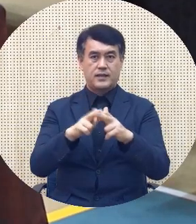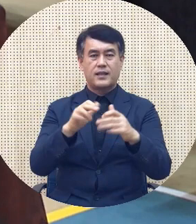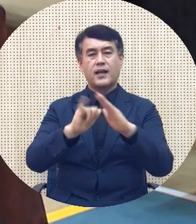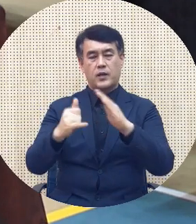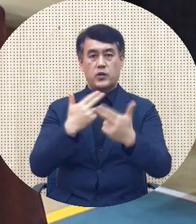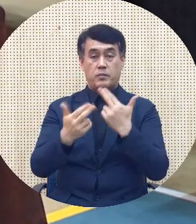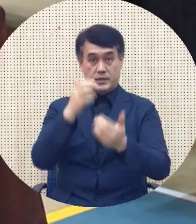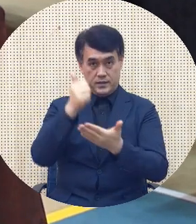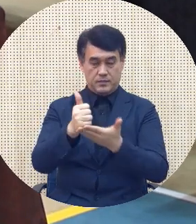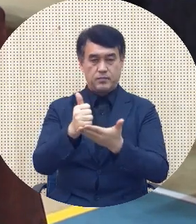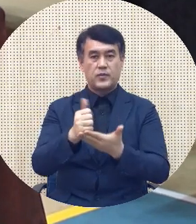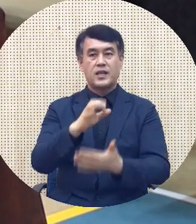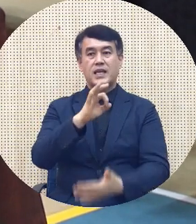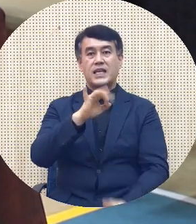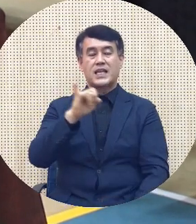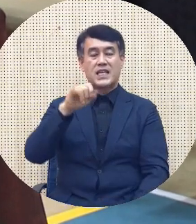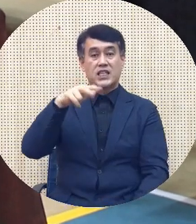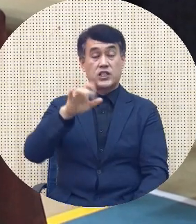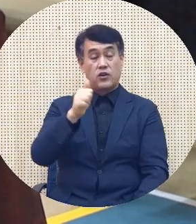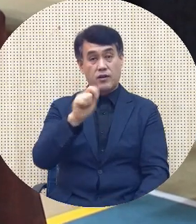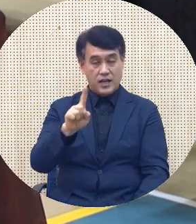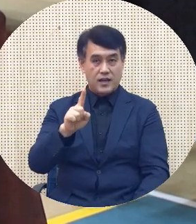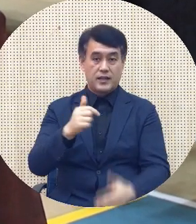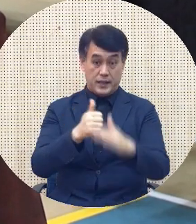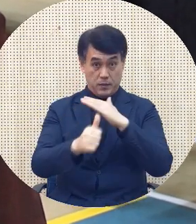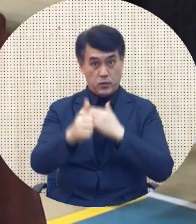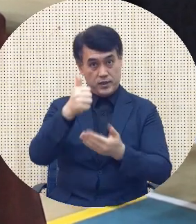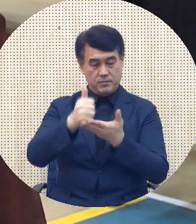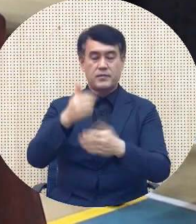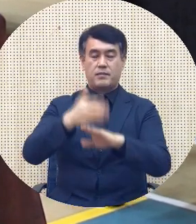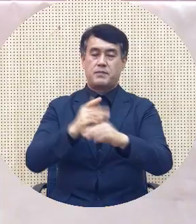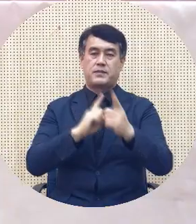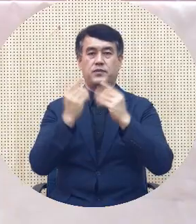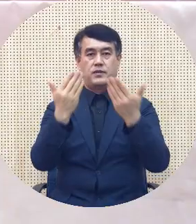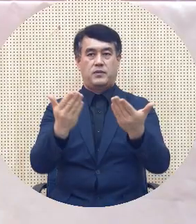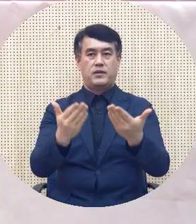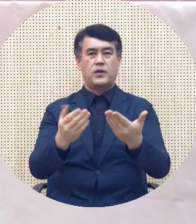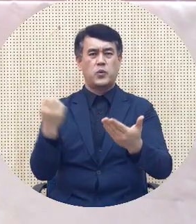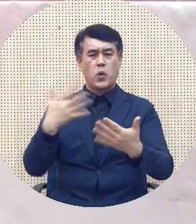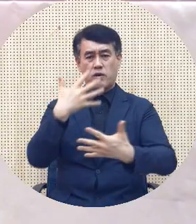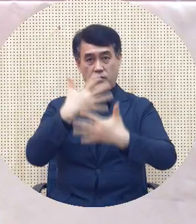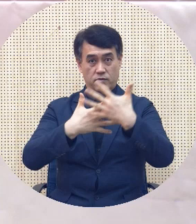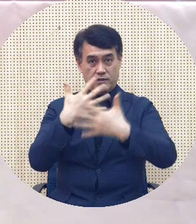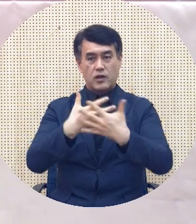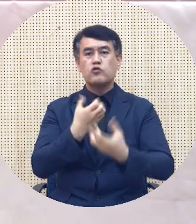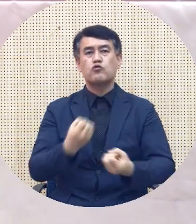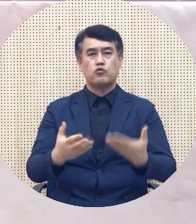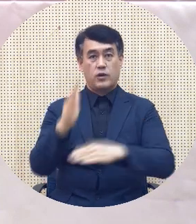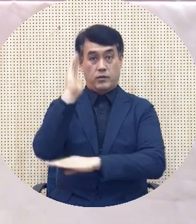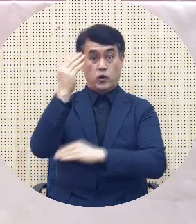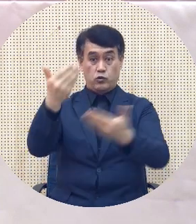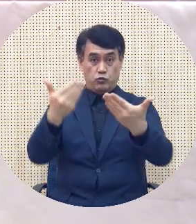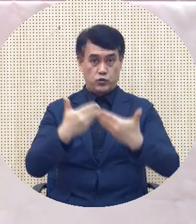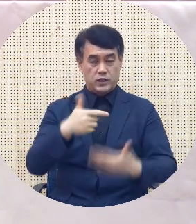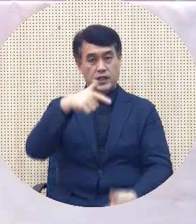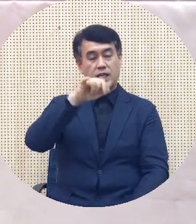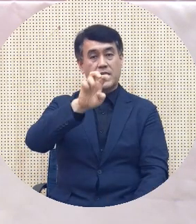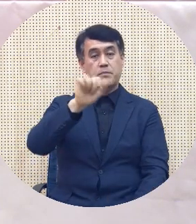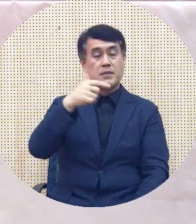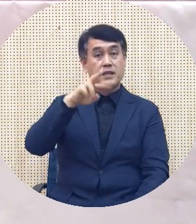가족협의회 회장님과 이정아 파도손 대표님께도 감사드립니다. 그리고 영상으로 축하의 메시지를 보내주신 김민석